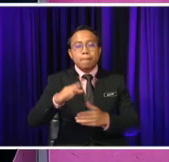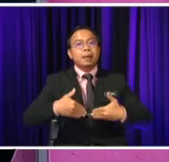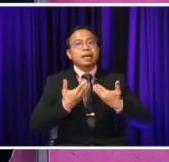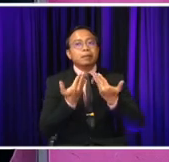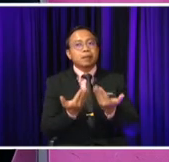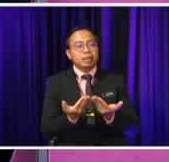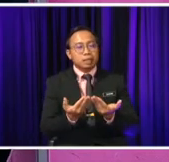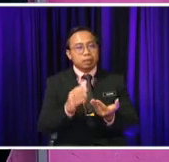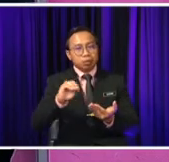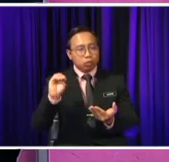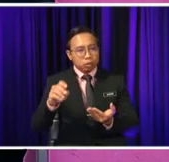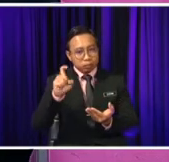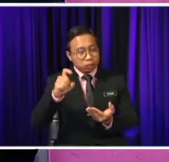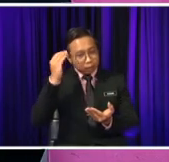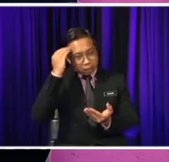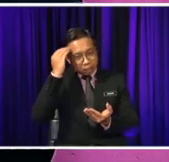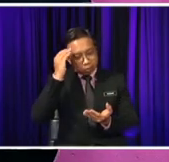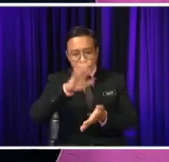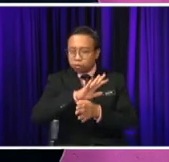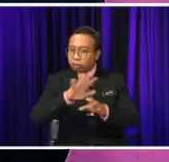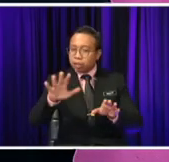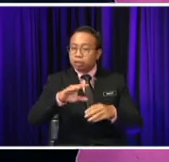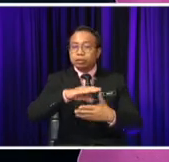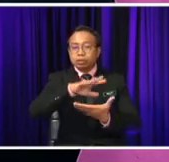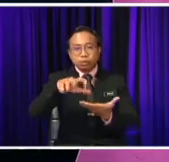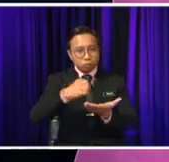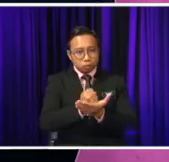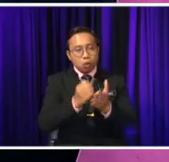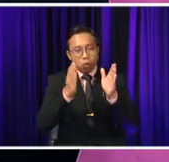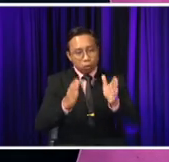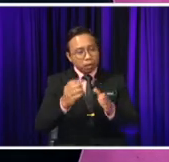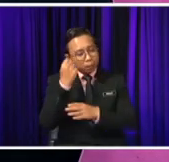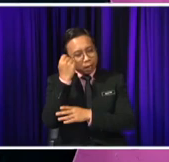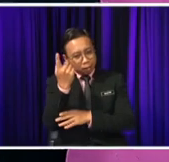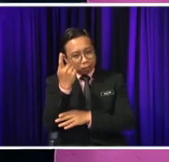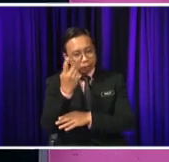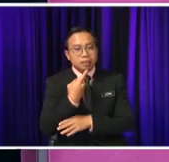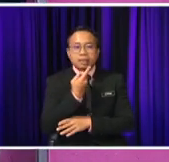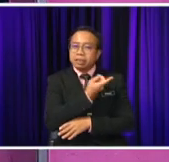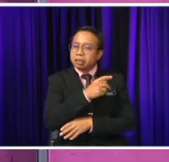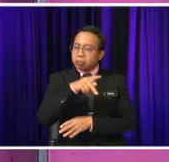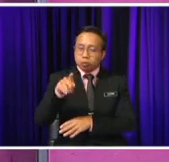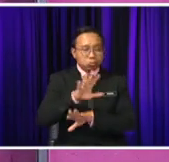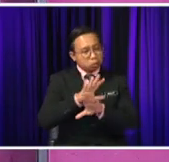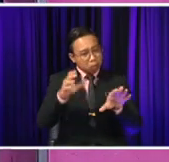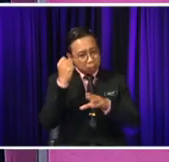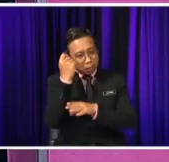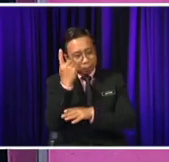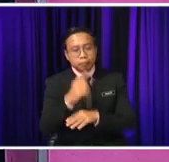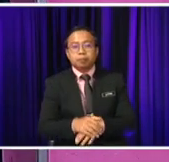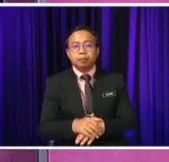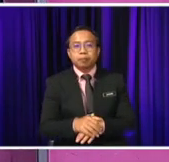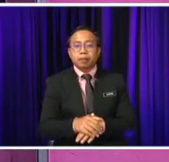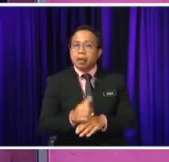Perlu tak kita ndak paham bagaimana kita tidak paham tak semua orang pada paham bahasa Arab betul pun sendiri kadang-kadang paham tak paham menjebak bahasa Arab mungkin lagi lah Alquran